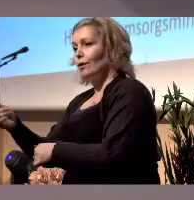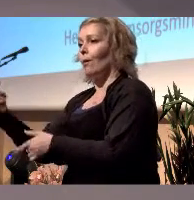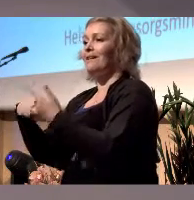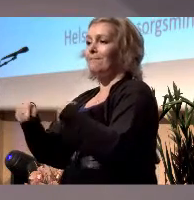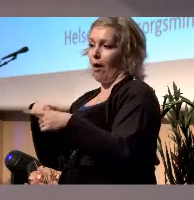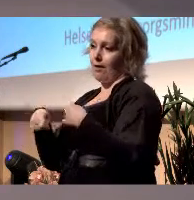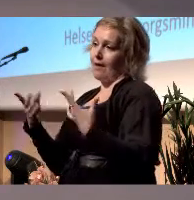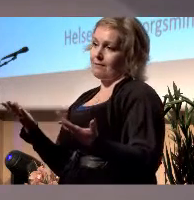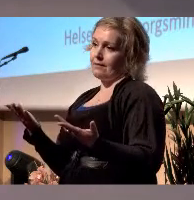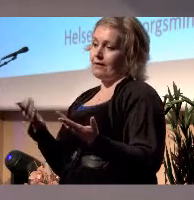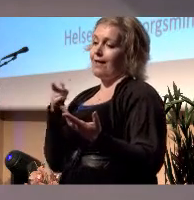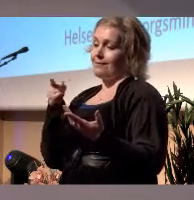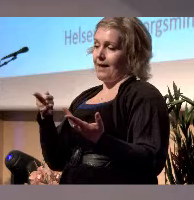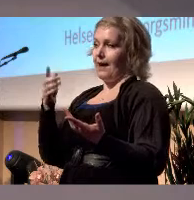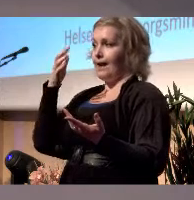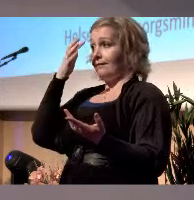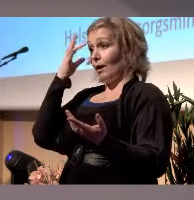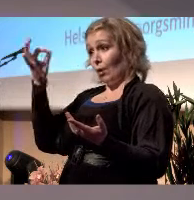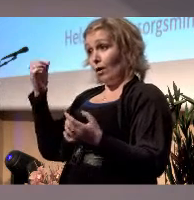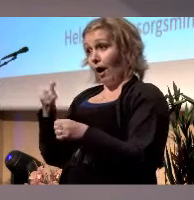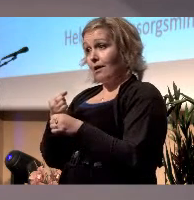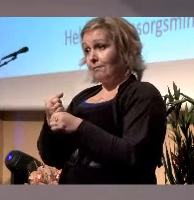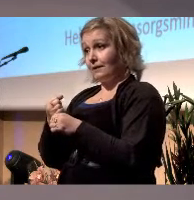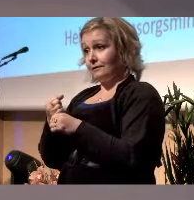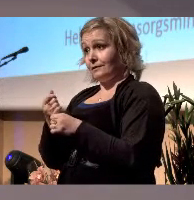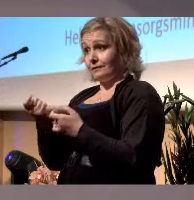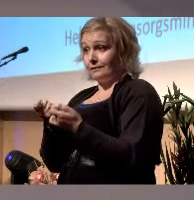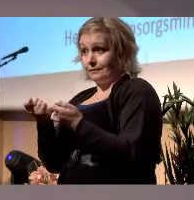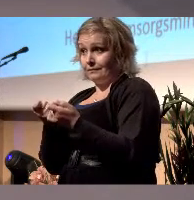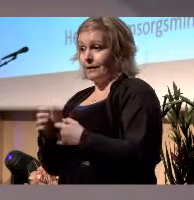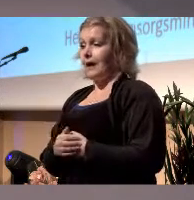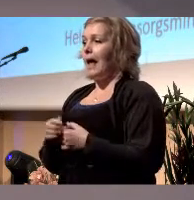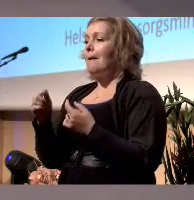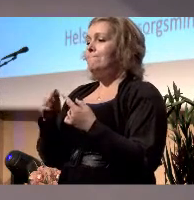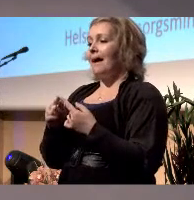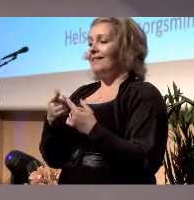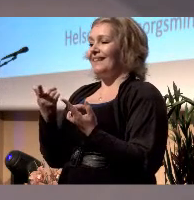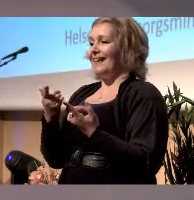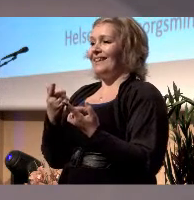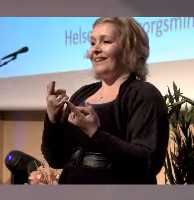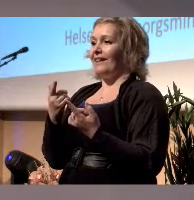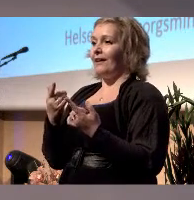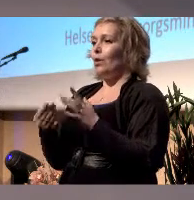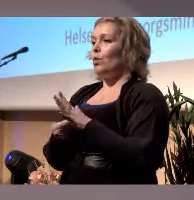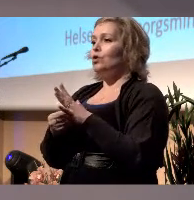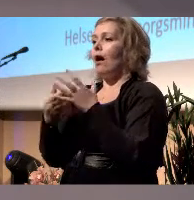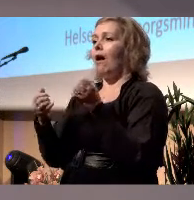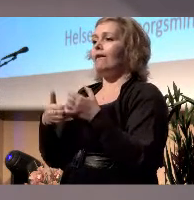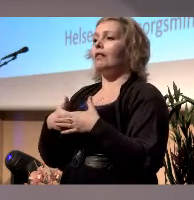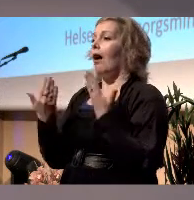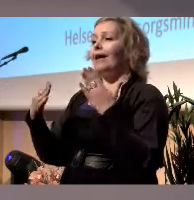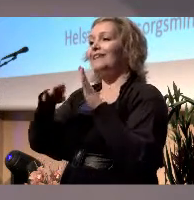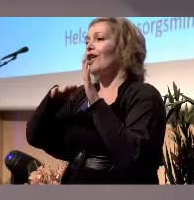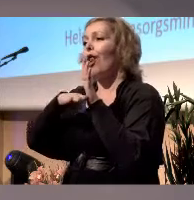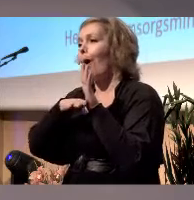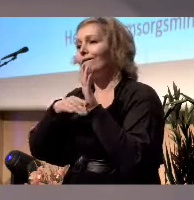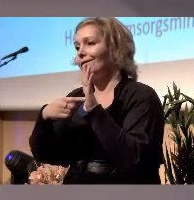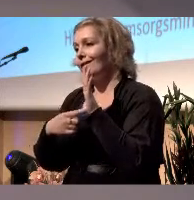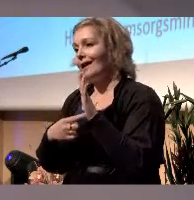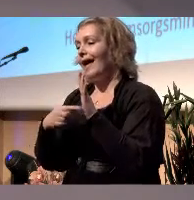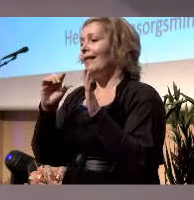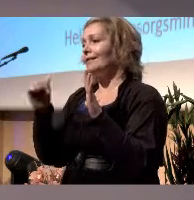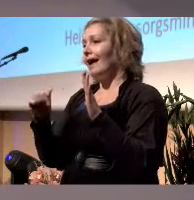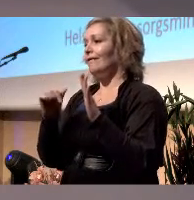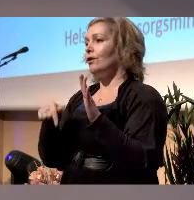hjem. Dette jo en klok arbeidsdeling, men den blir ikke understøttet av dagens lovverk.